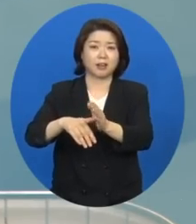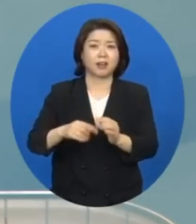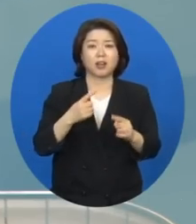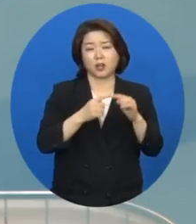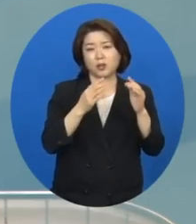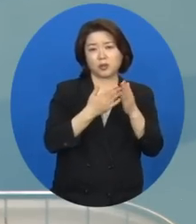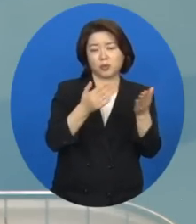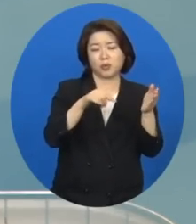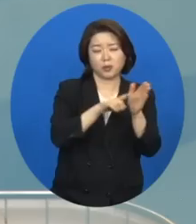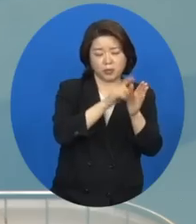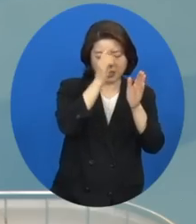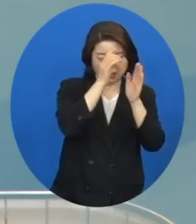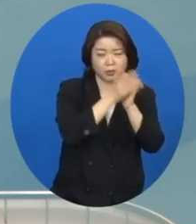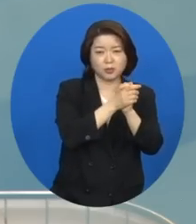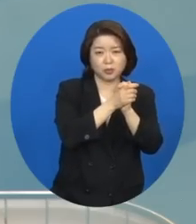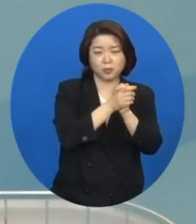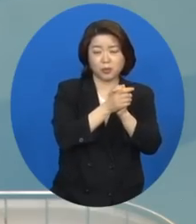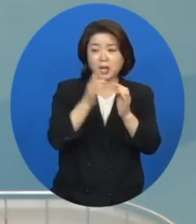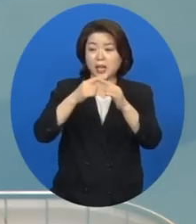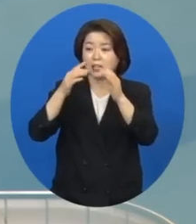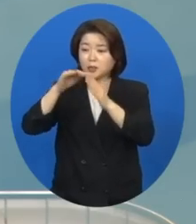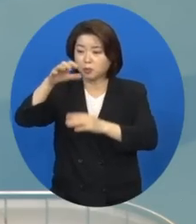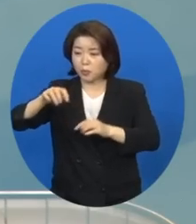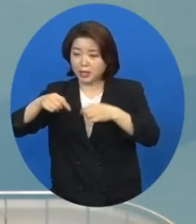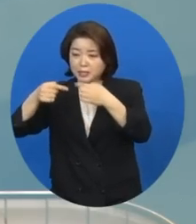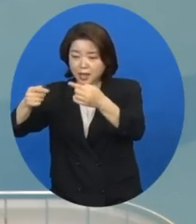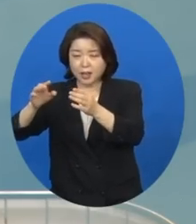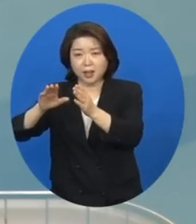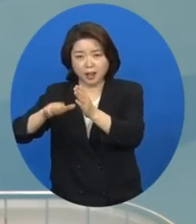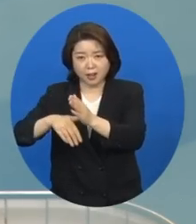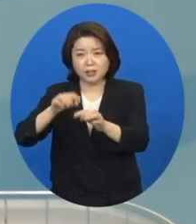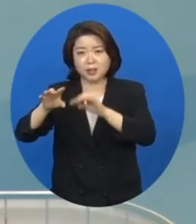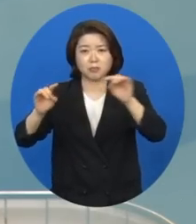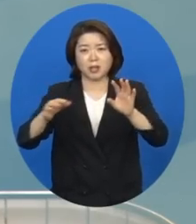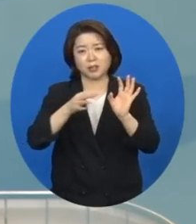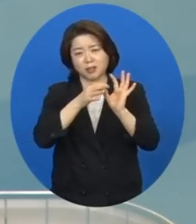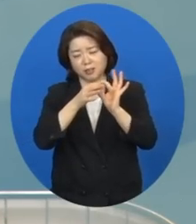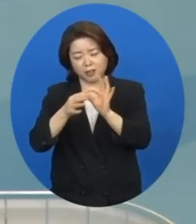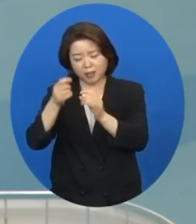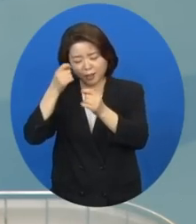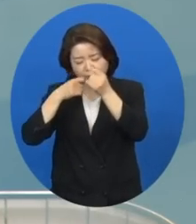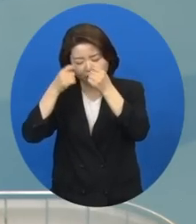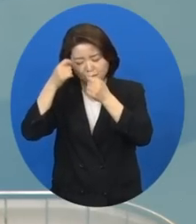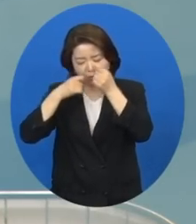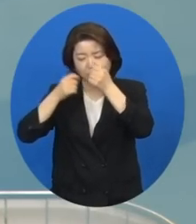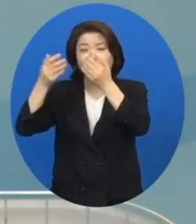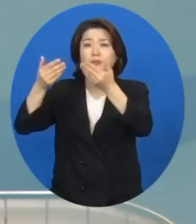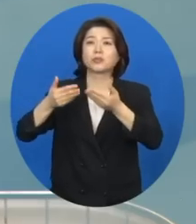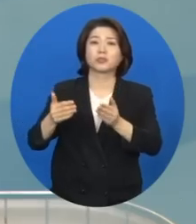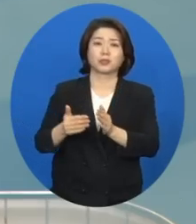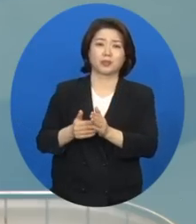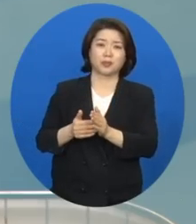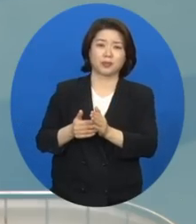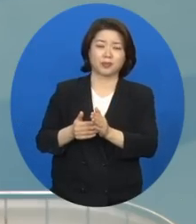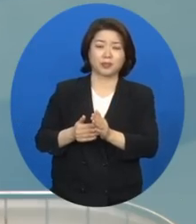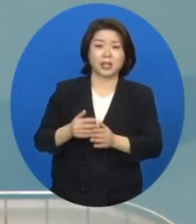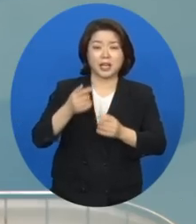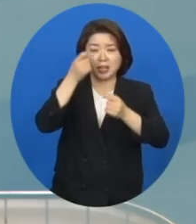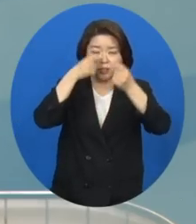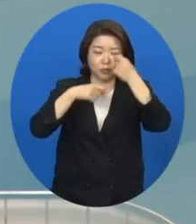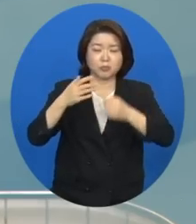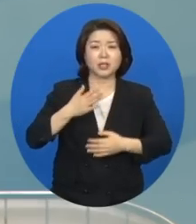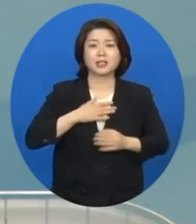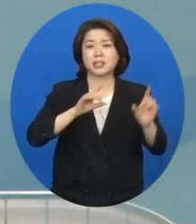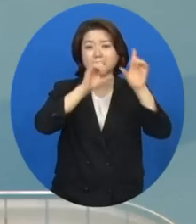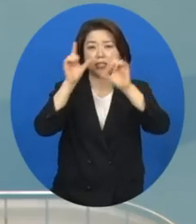교회를 위한 기도, 또 기도의 자리로 나갈 때만 하나님이 계속해서 눈물을 주시는 거예요. 눈물이 제 삶을 참